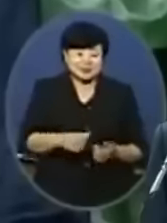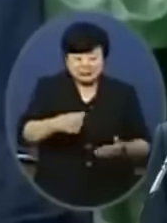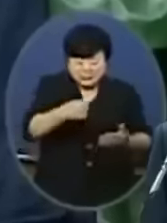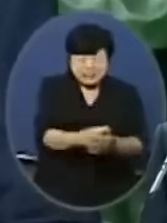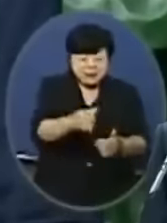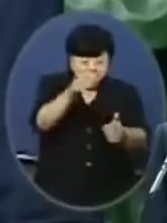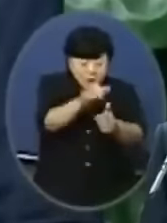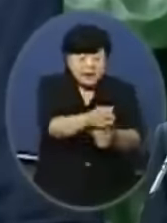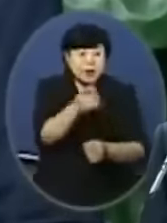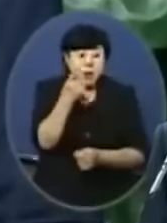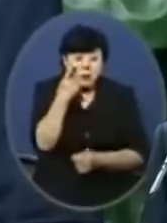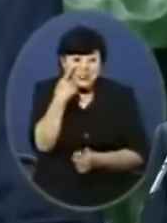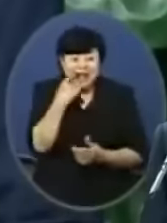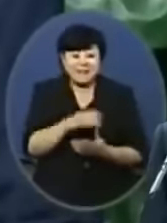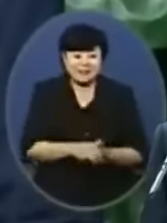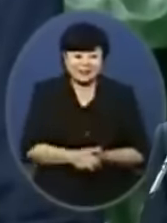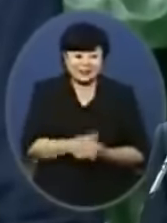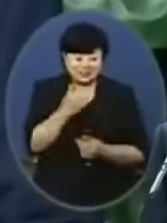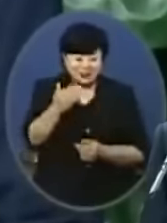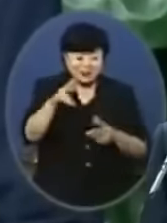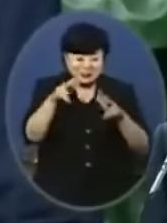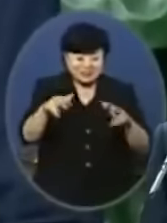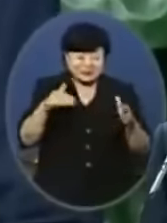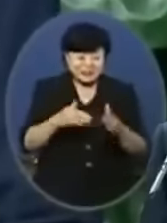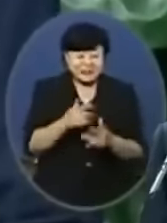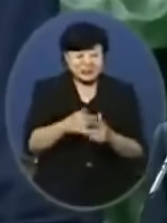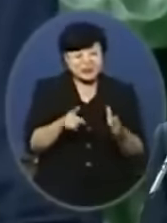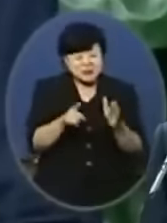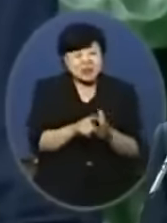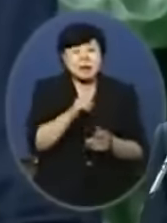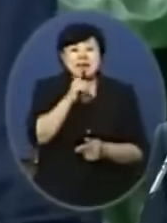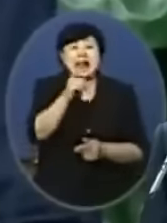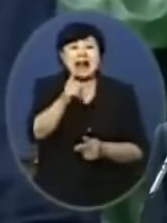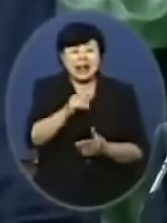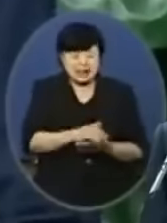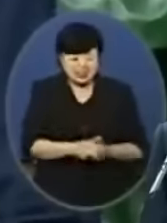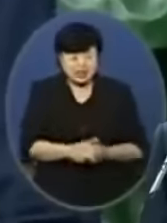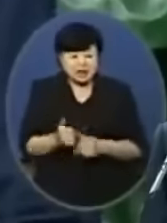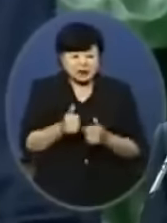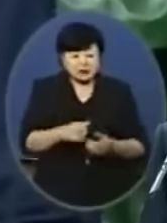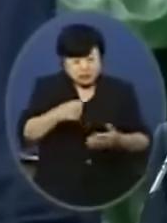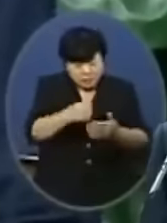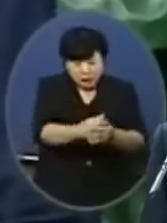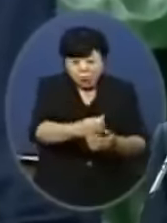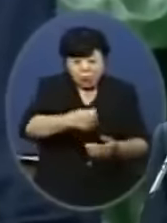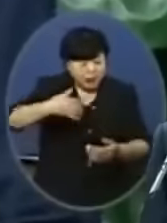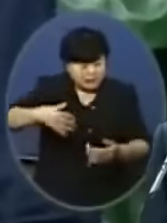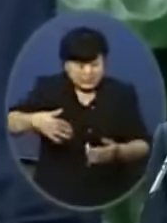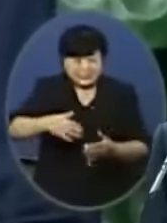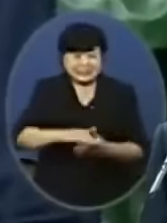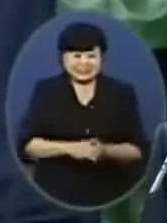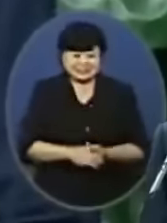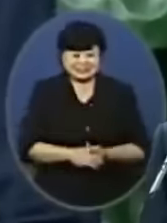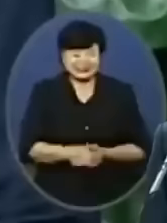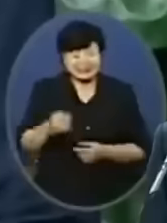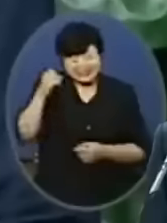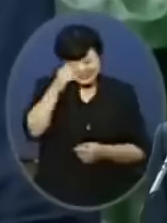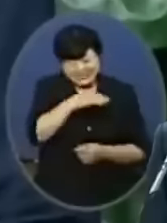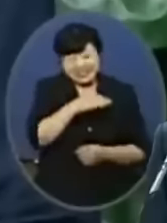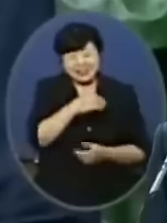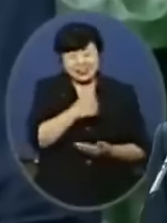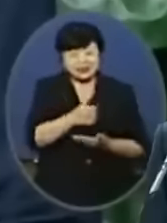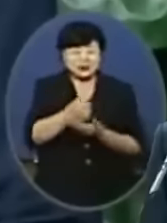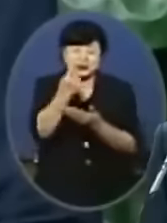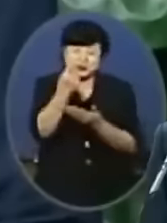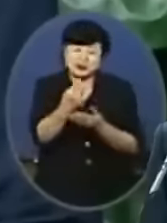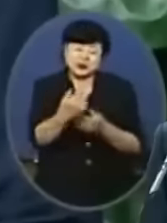몇 개 보세요. 여러분 지금까지 예수 믿는다 믿는다 해도 죽을 각오는 안 했죠. 그냥 주님